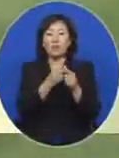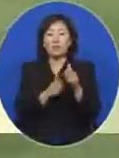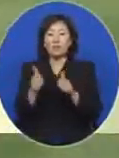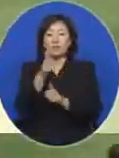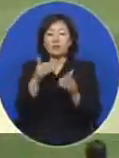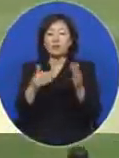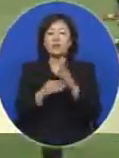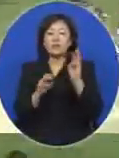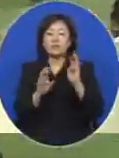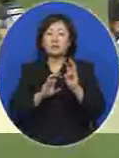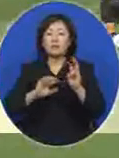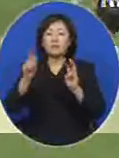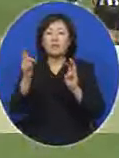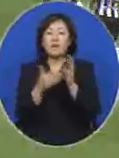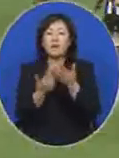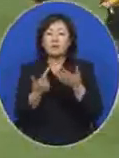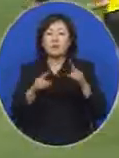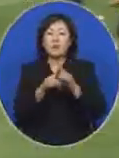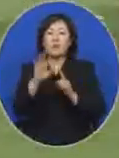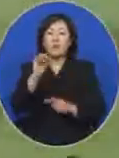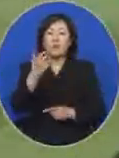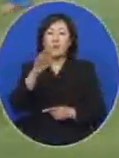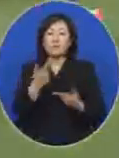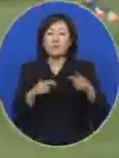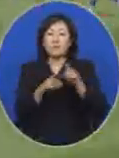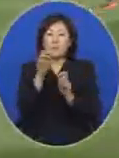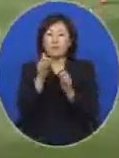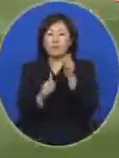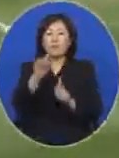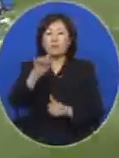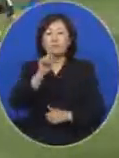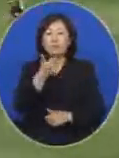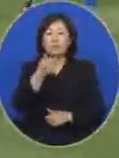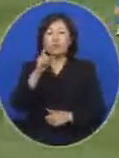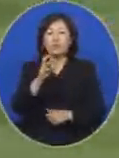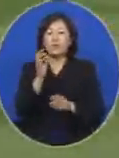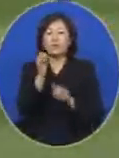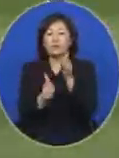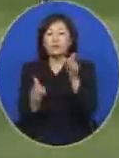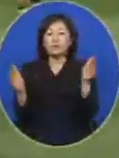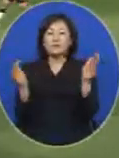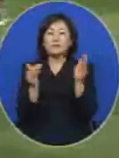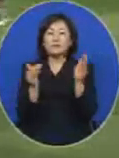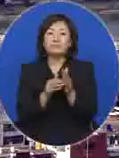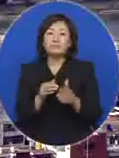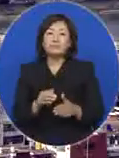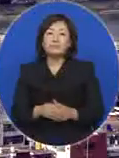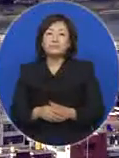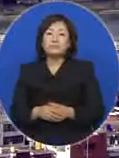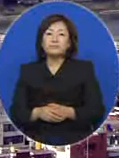오는 30일 홈에서 가시와 레이소를 상대로 단판 16강 경기를 치르게 됐습니다.